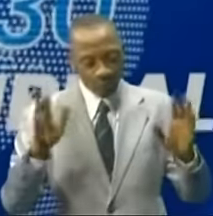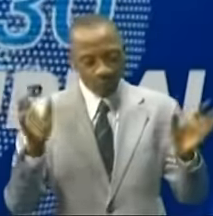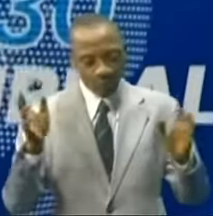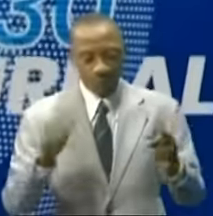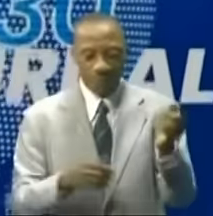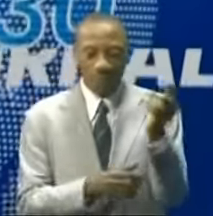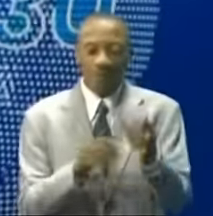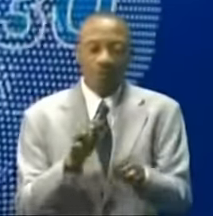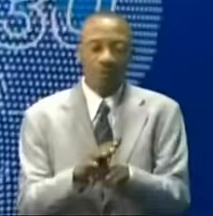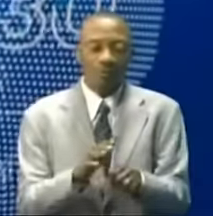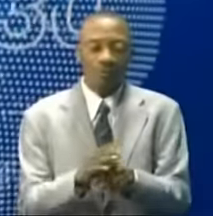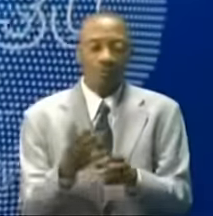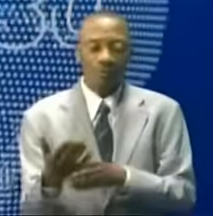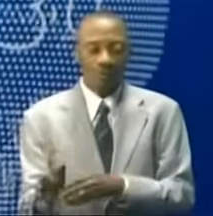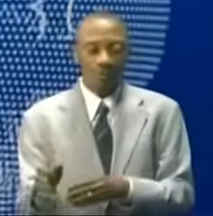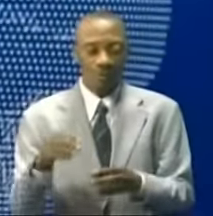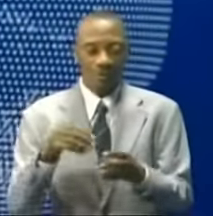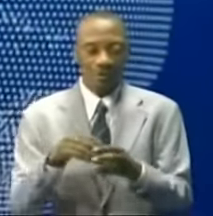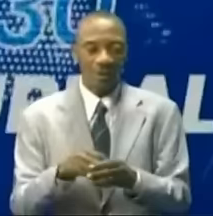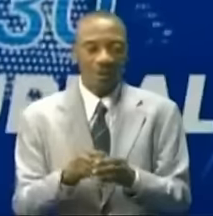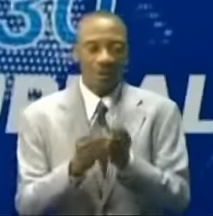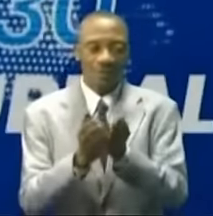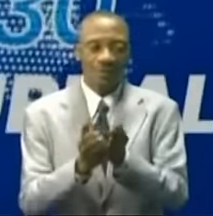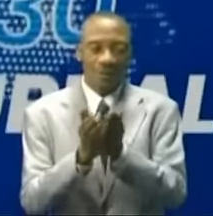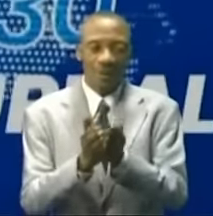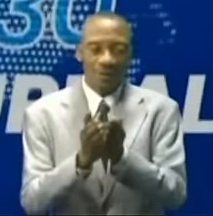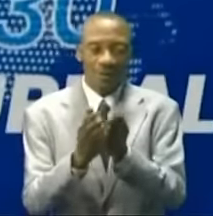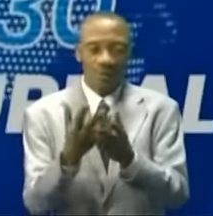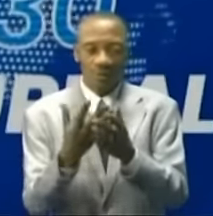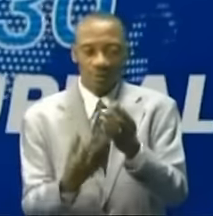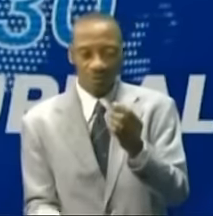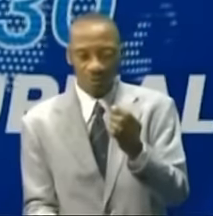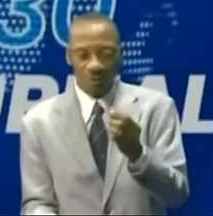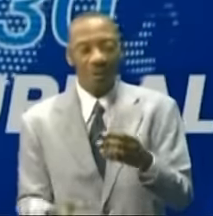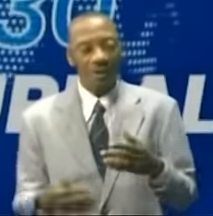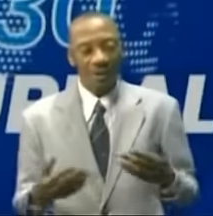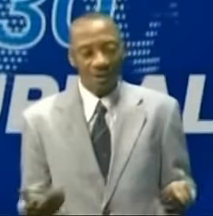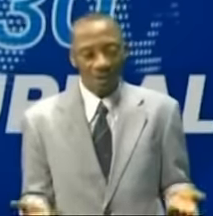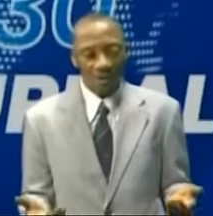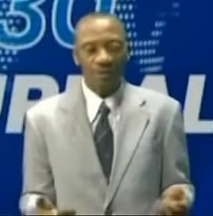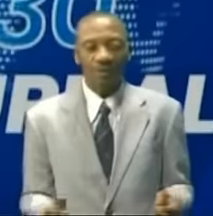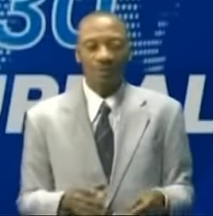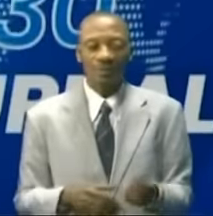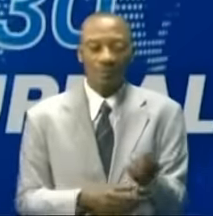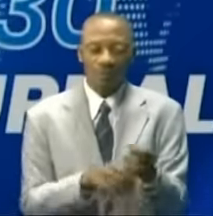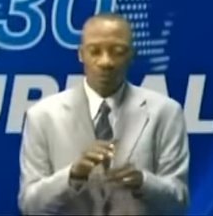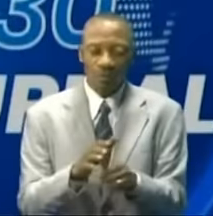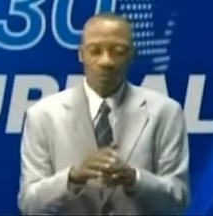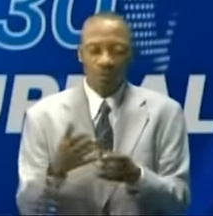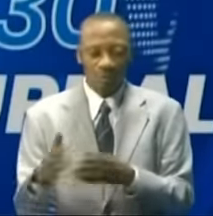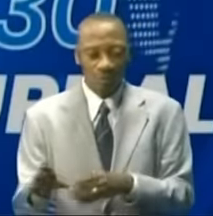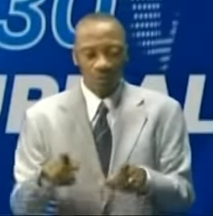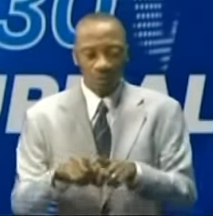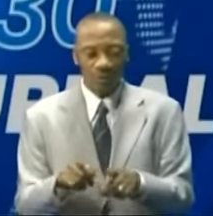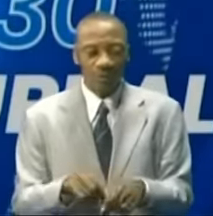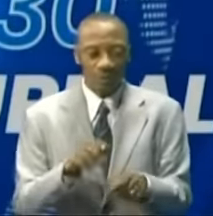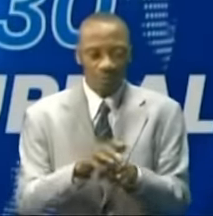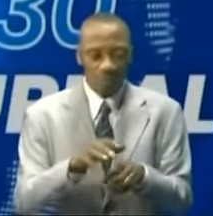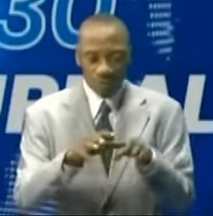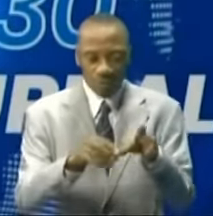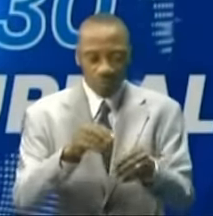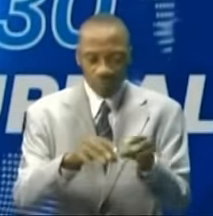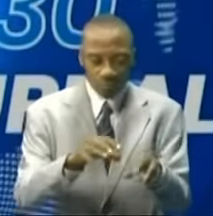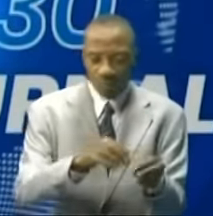28 km de la ville de Mbandaka. Le drame similaire a été également signalé dans la province de Maïndombé. Le détail, vous les